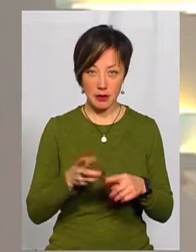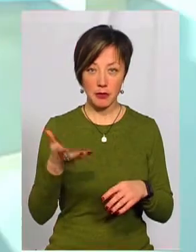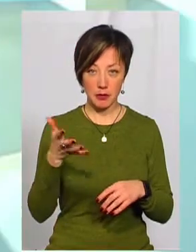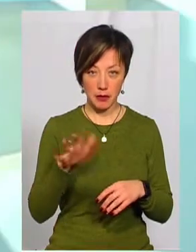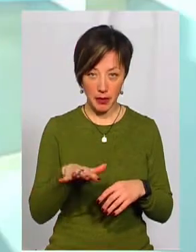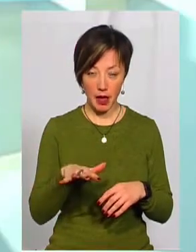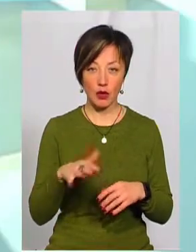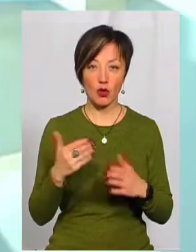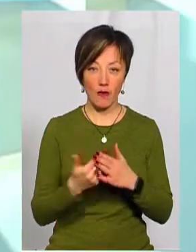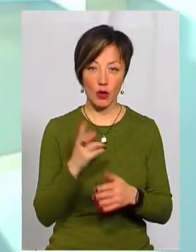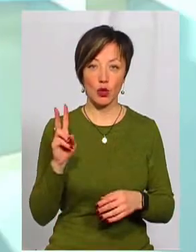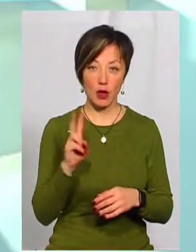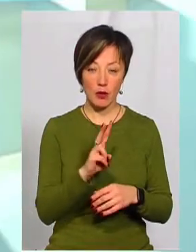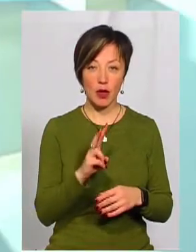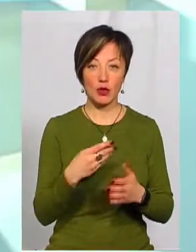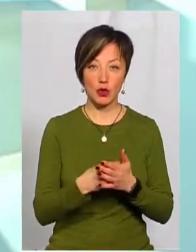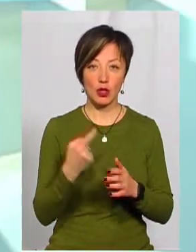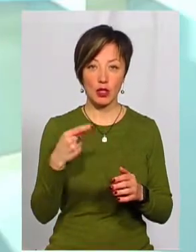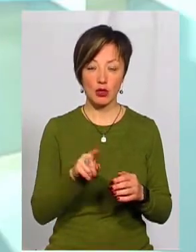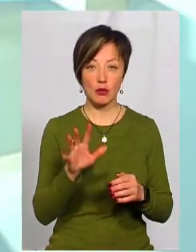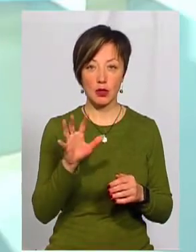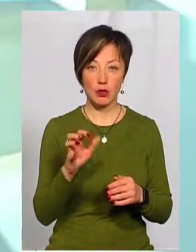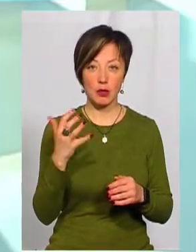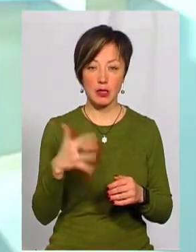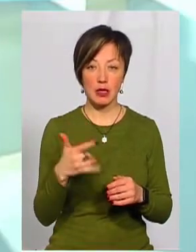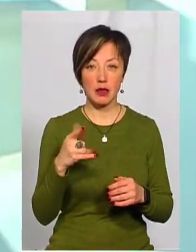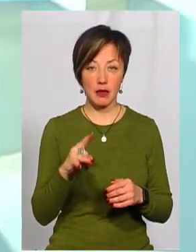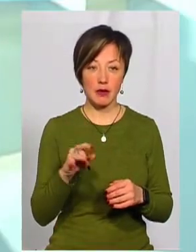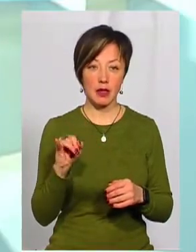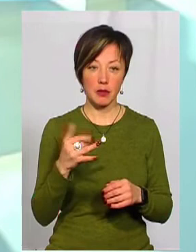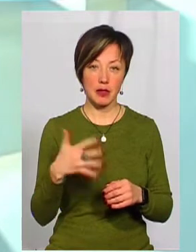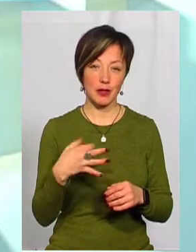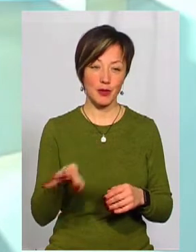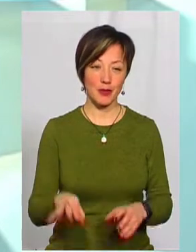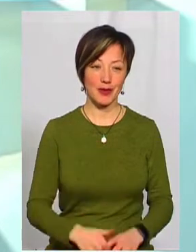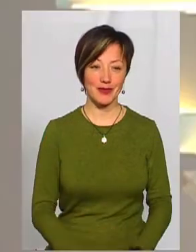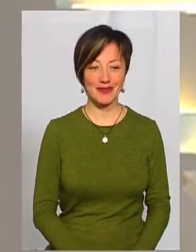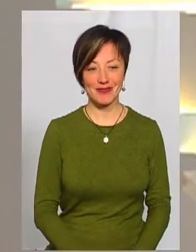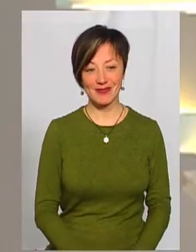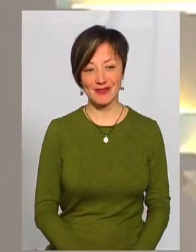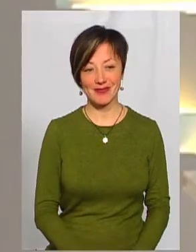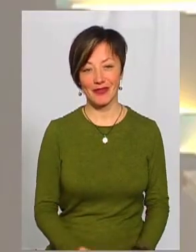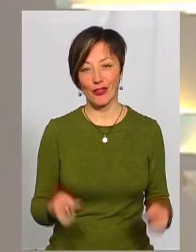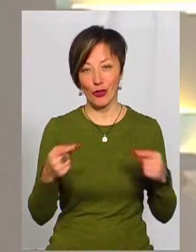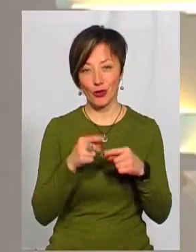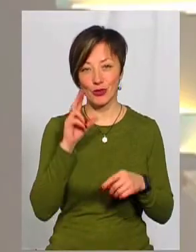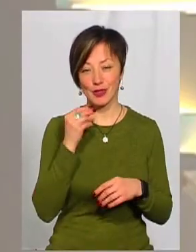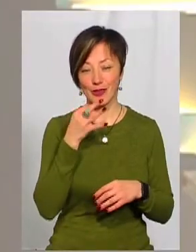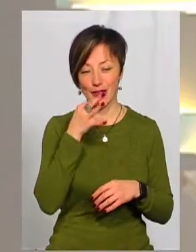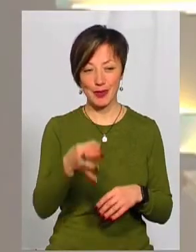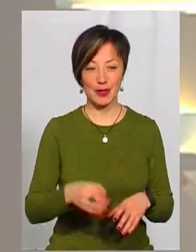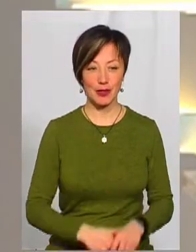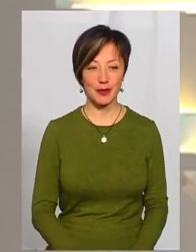тролейбусів? На всі 5 тролейбусів на суму 1550 гривень і 50 копійок. Точно цифру вам